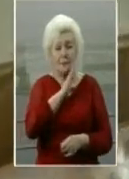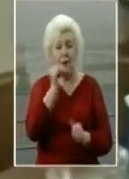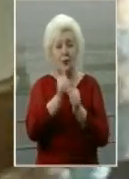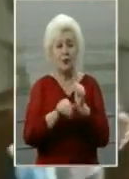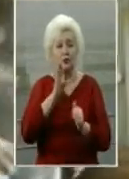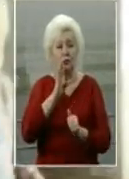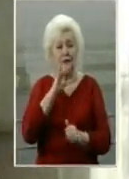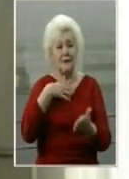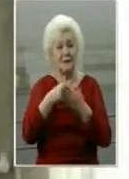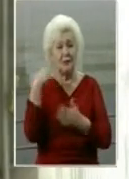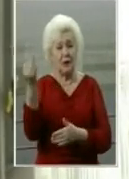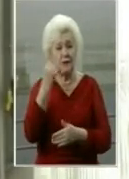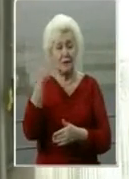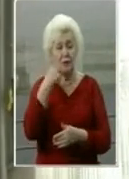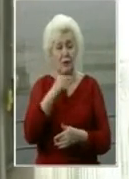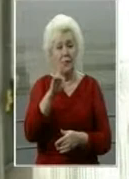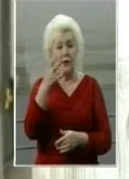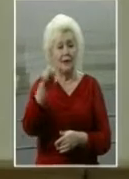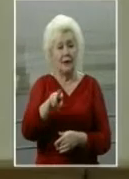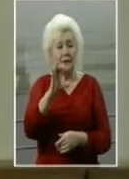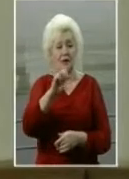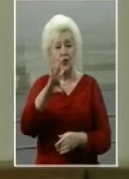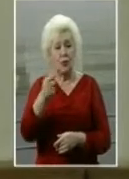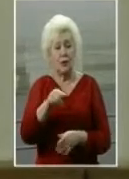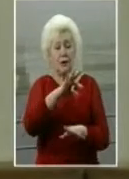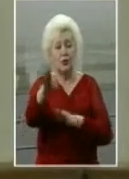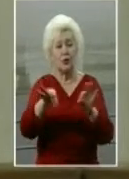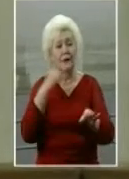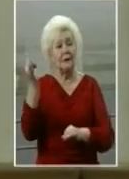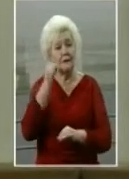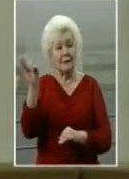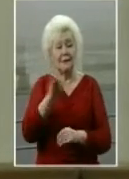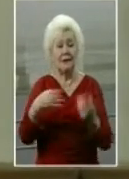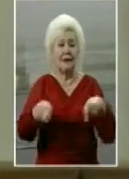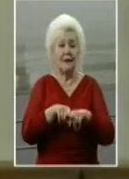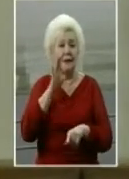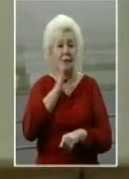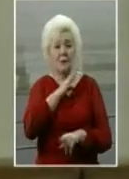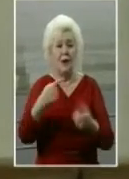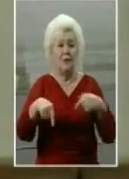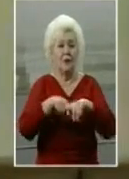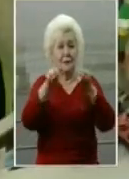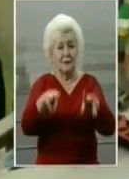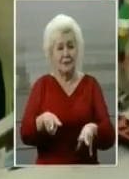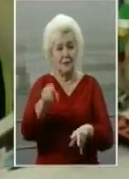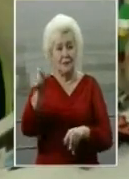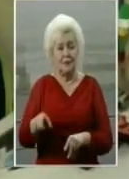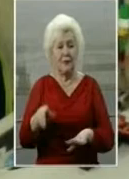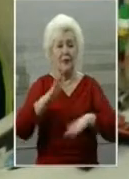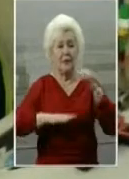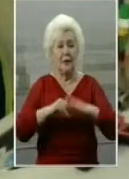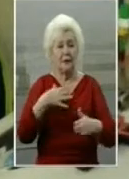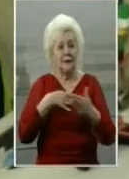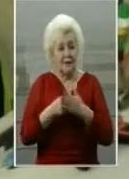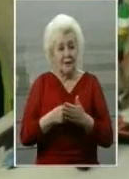кожної жінки своя історія, говорить Анастасія Соболь. Проєктом зацікавилася і як мама, і як фахівець. Практики в своїй,